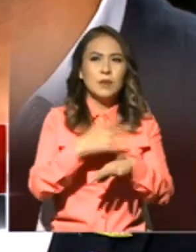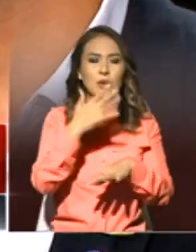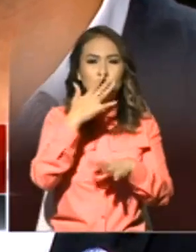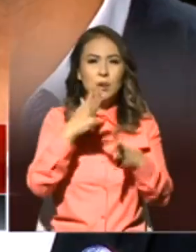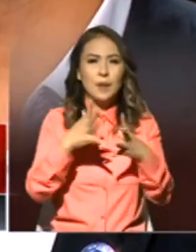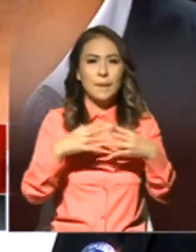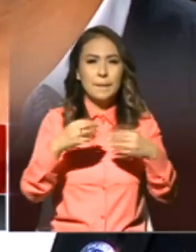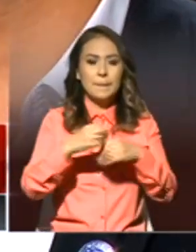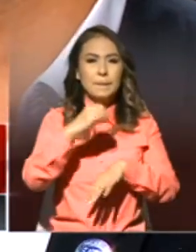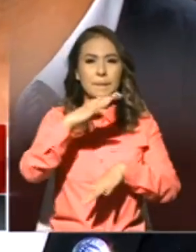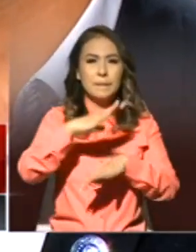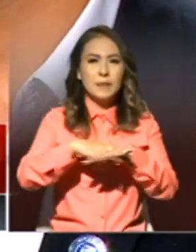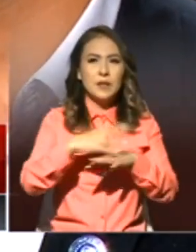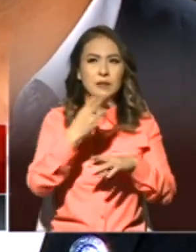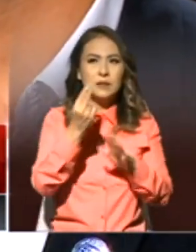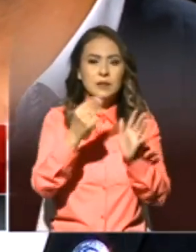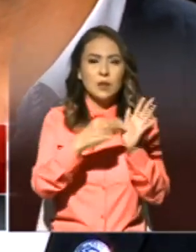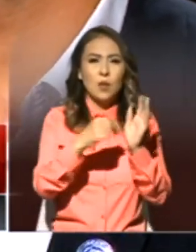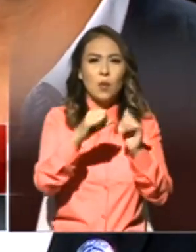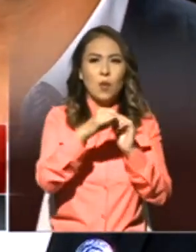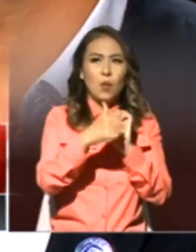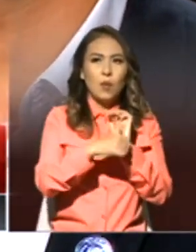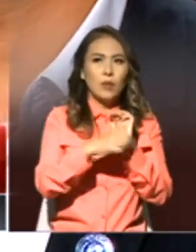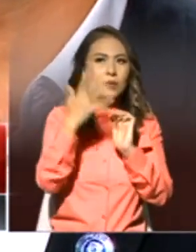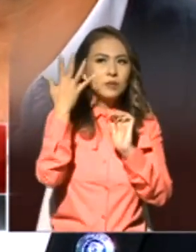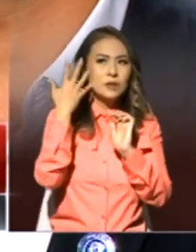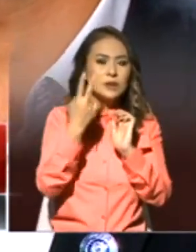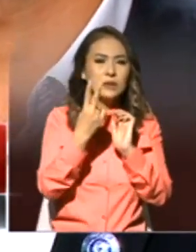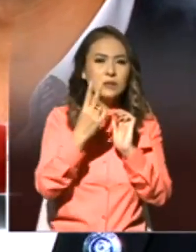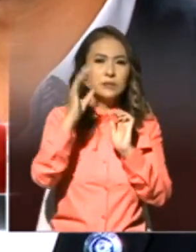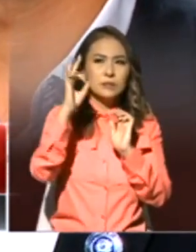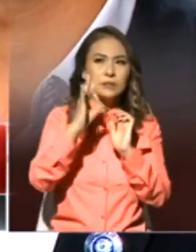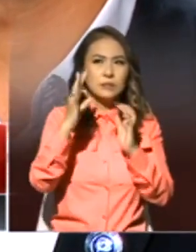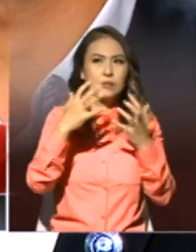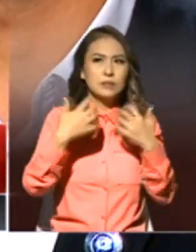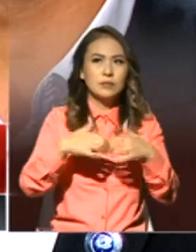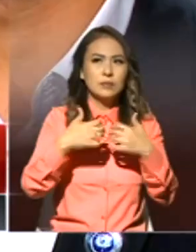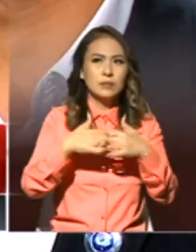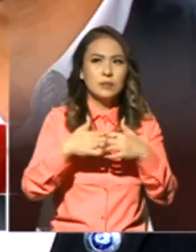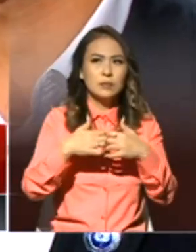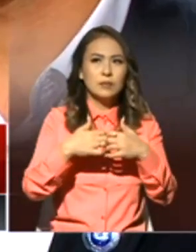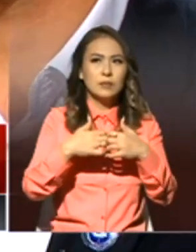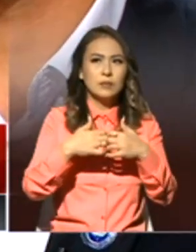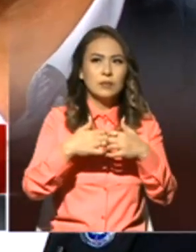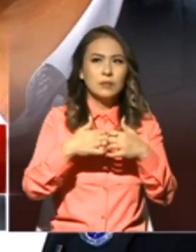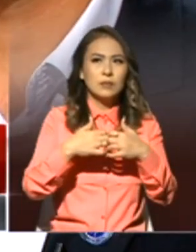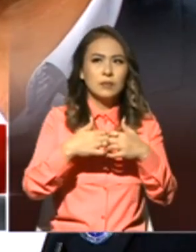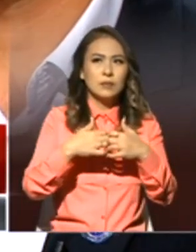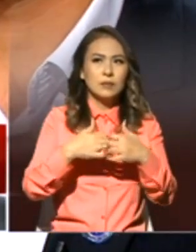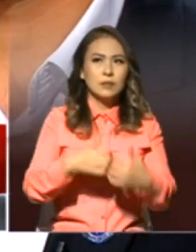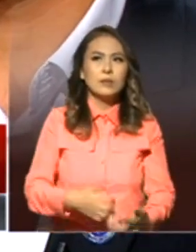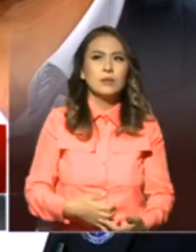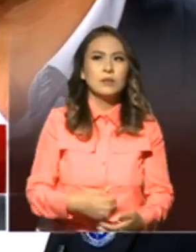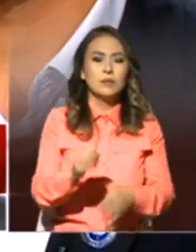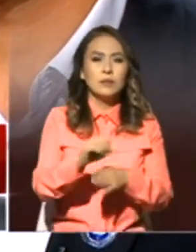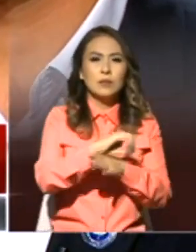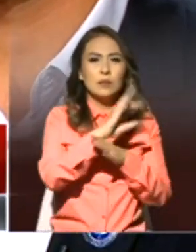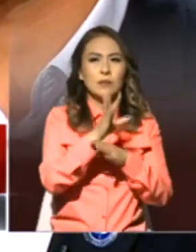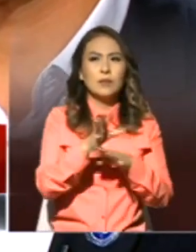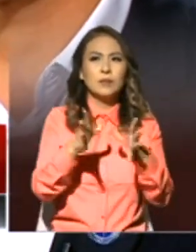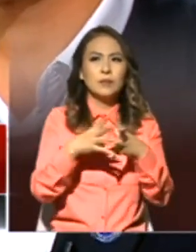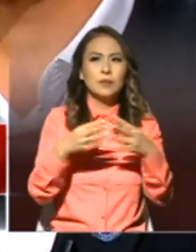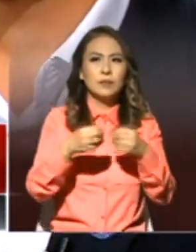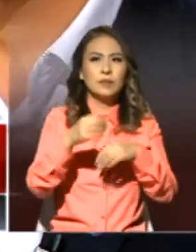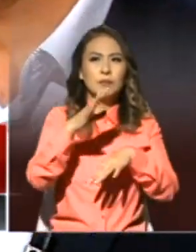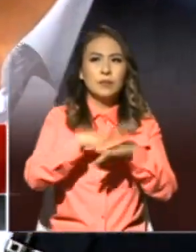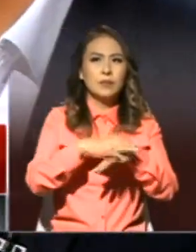беріп жатқан ақшаның құны 16 болып тұрған кезде 2%-мен алған ақшада қаяқтан ол жаңа отбасы банкі не асырап жатыр? Ол жерде отбасы банкінің